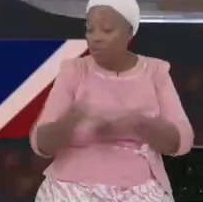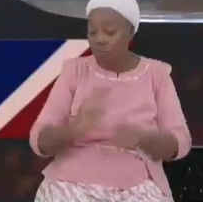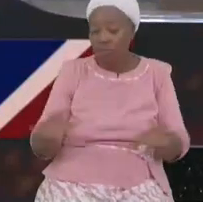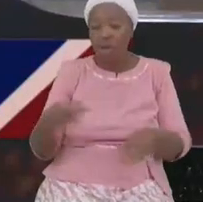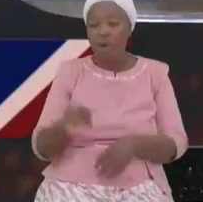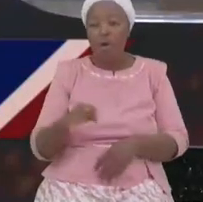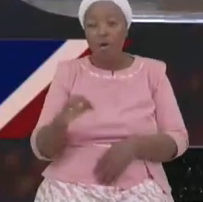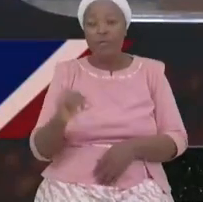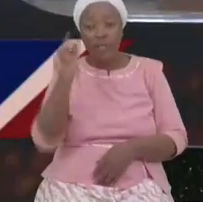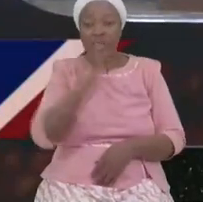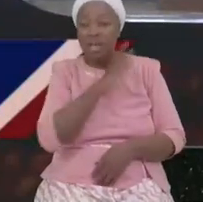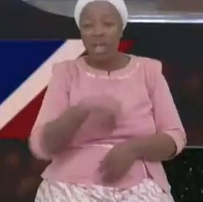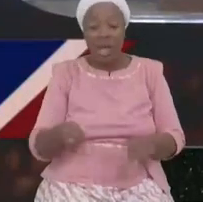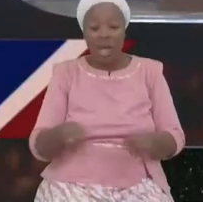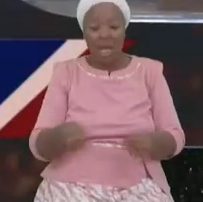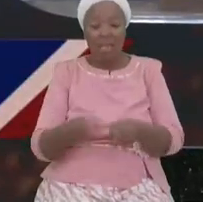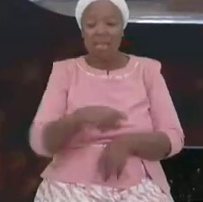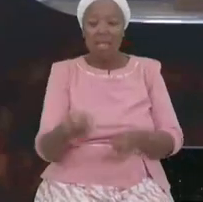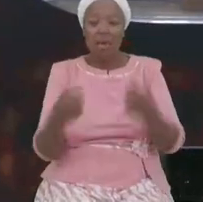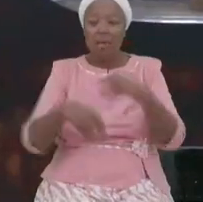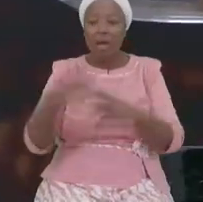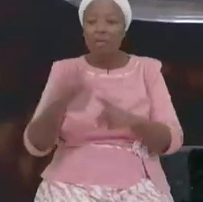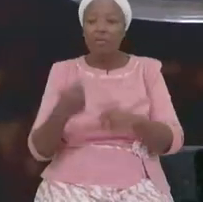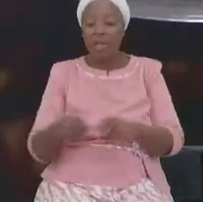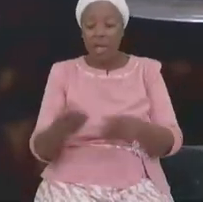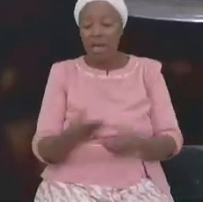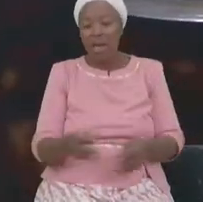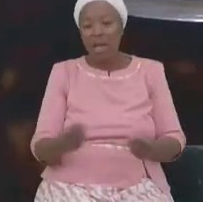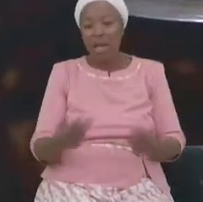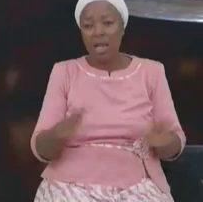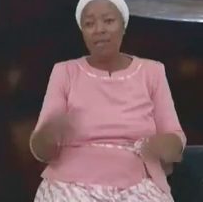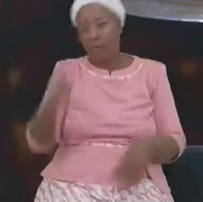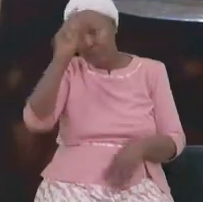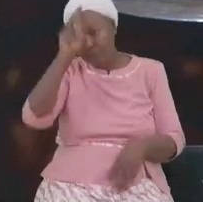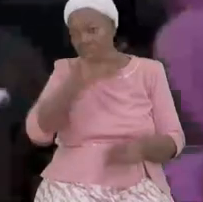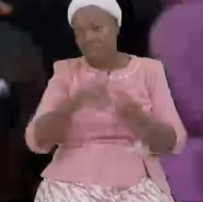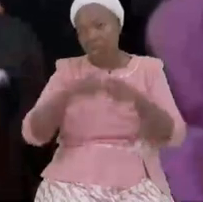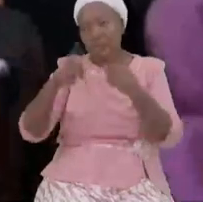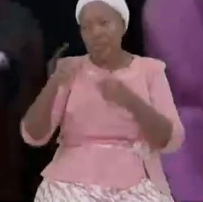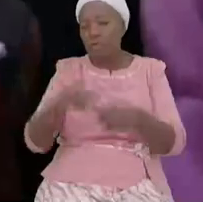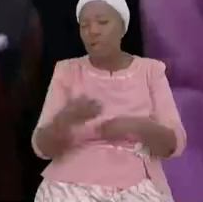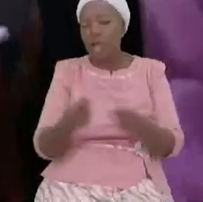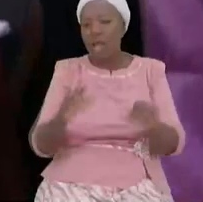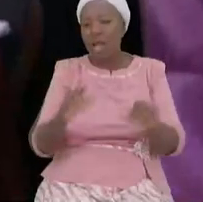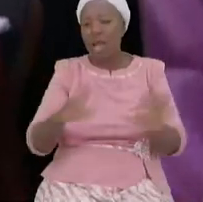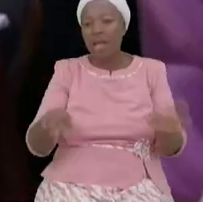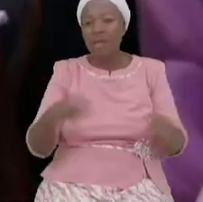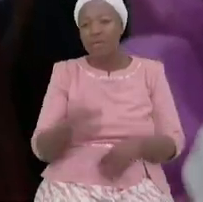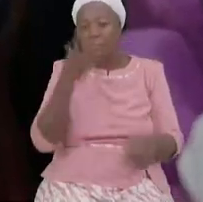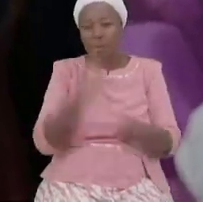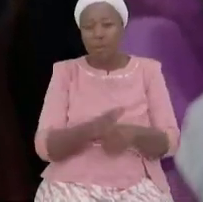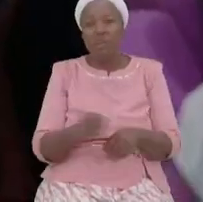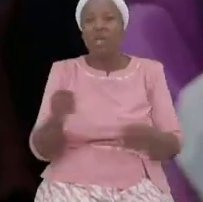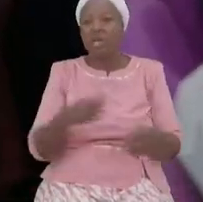sortis d'Égypte et qu'ils allaient à la terre, sur la terre de Canaan. S'ils avaient un